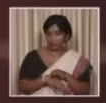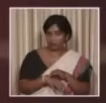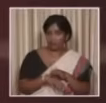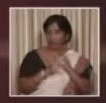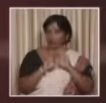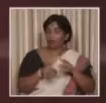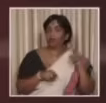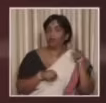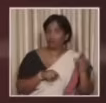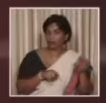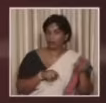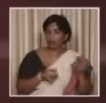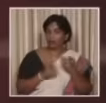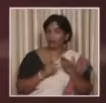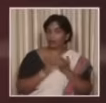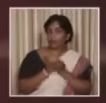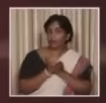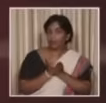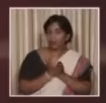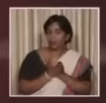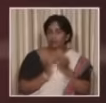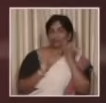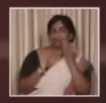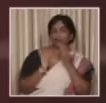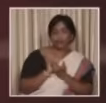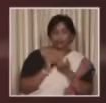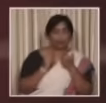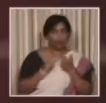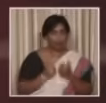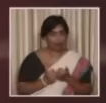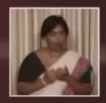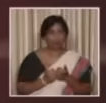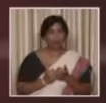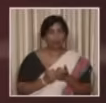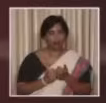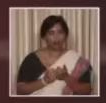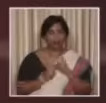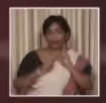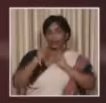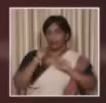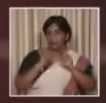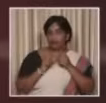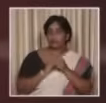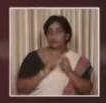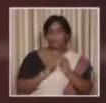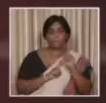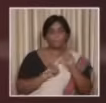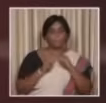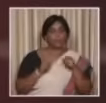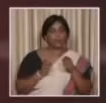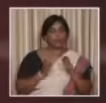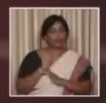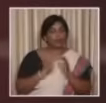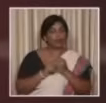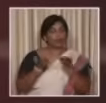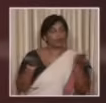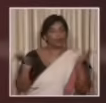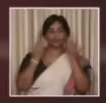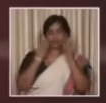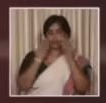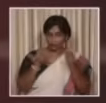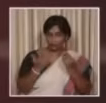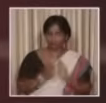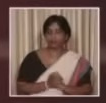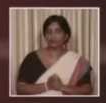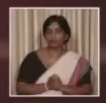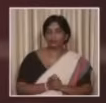ඒ දරුවන්ගේ හැදියාවට ආදර්ශයට ගන්න පුළුවන් හැසිරීම් රටාවක් පාර්ලිමේන්තුවේ මන්ත්‍රීවරුන් තුලින් දකින්න පුළුවන්